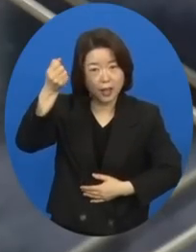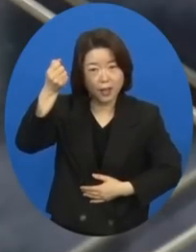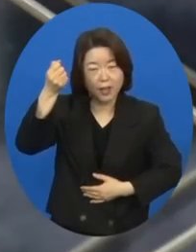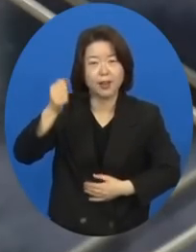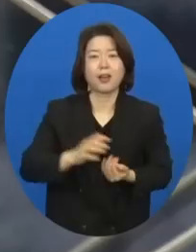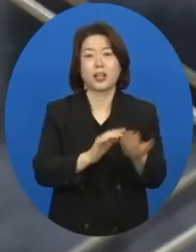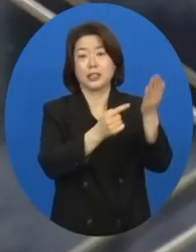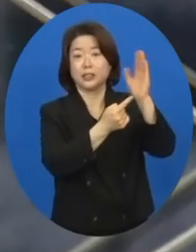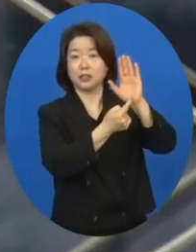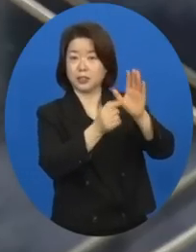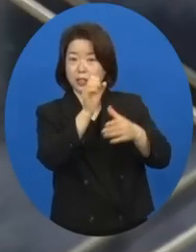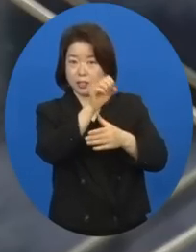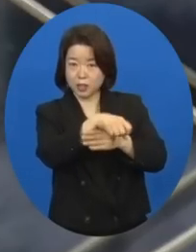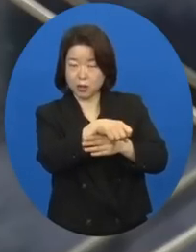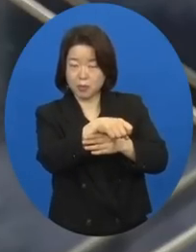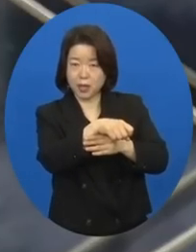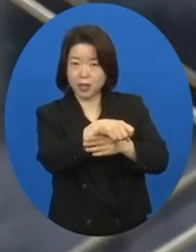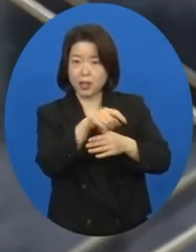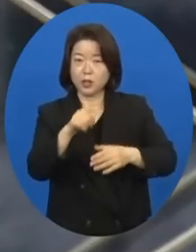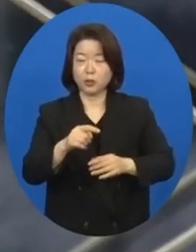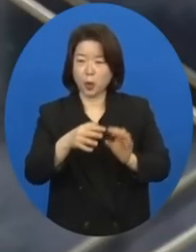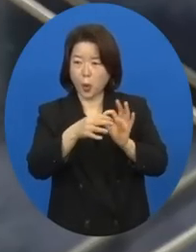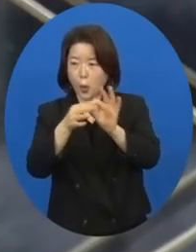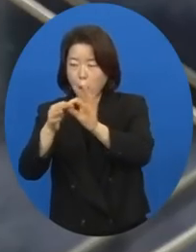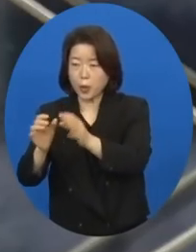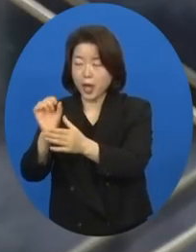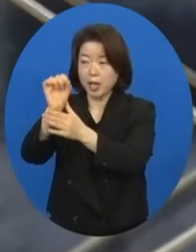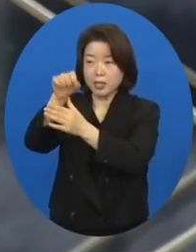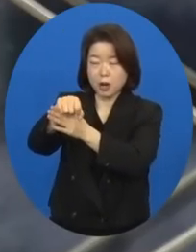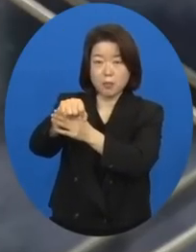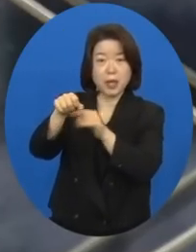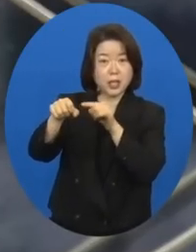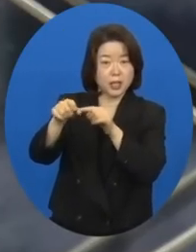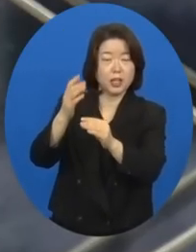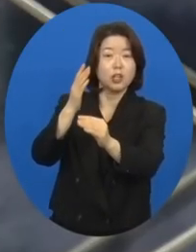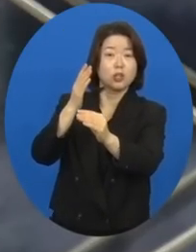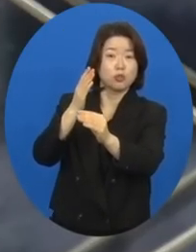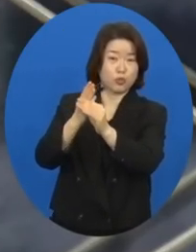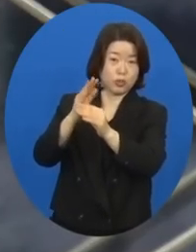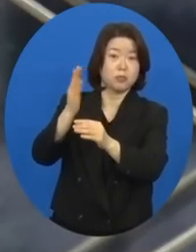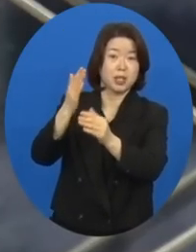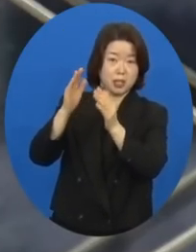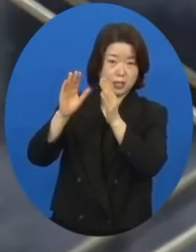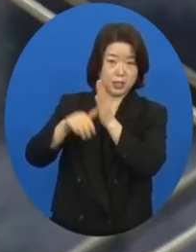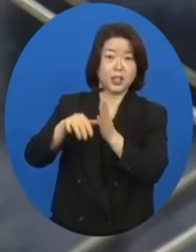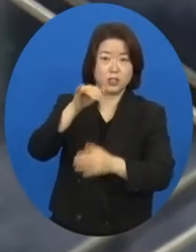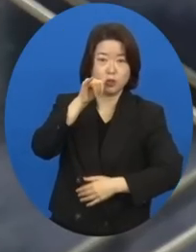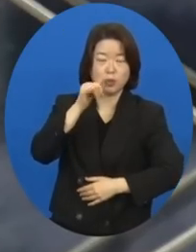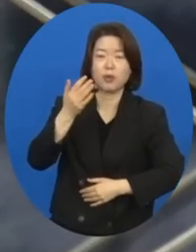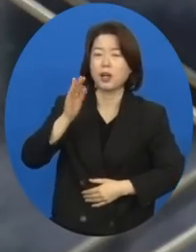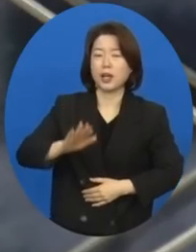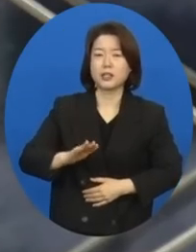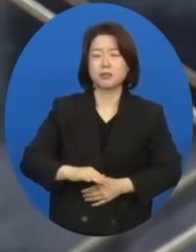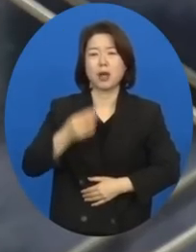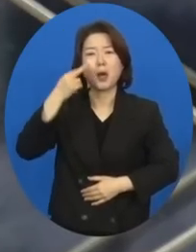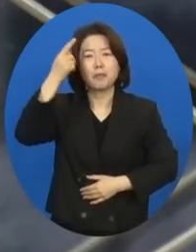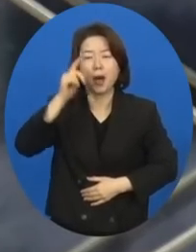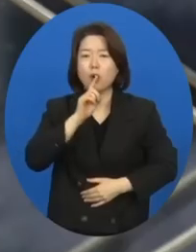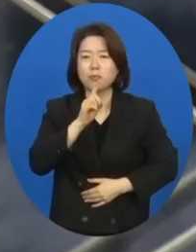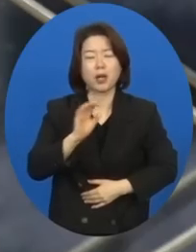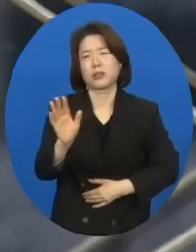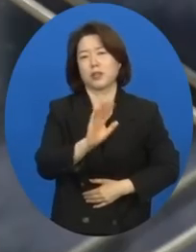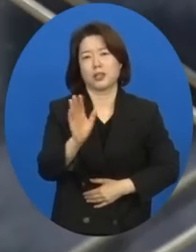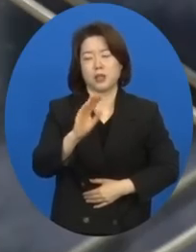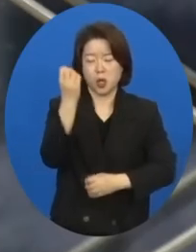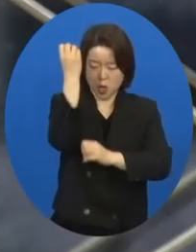드러나는 열매, 또 맺어지는 열매가 중시될 때가 많지 않습니까? 그런데 바울은 아니라는 거예요.